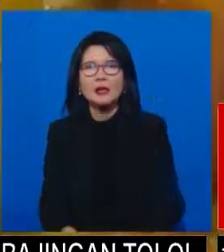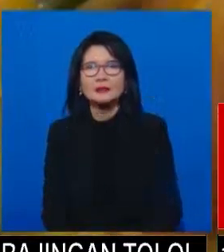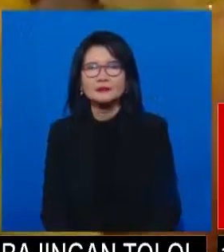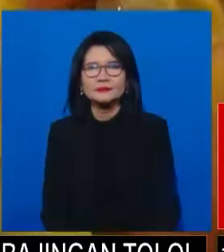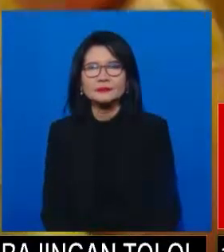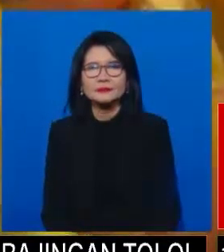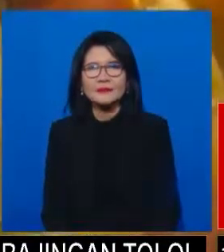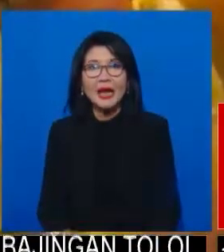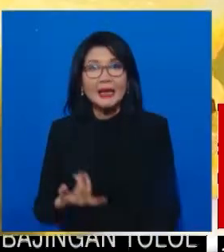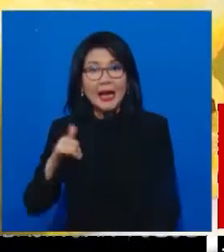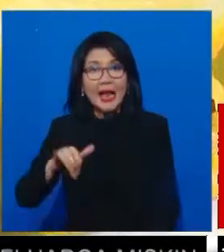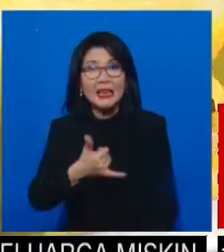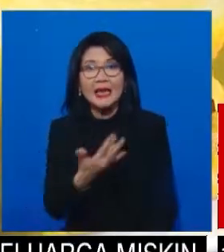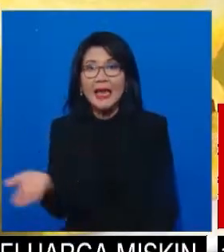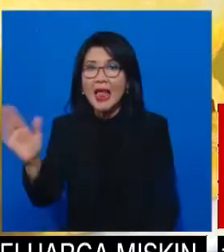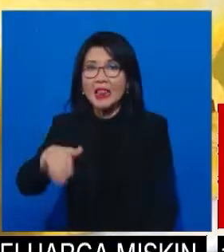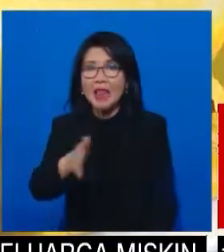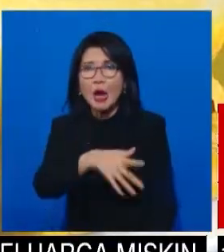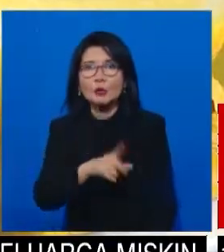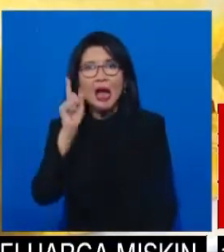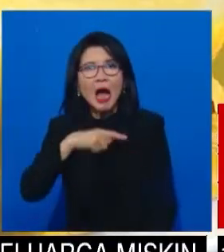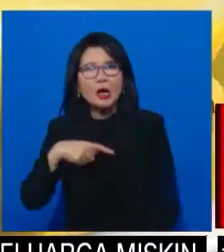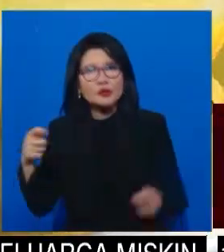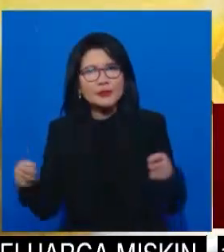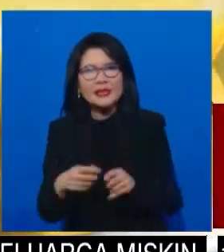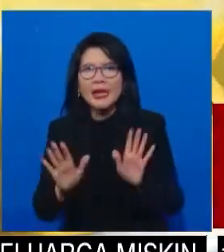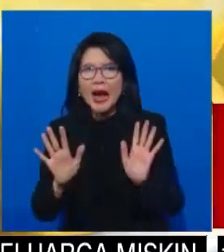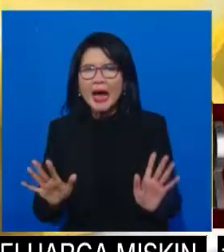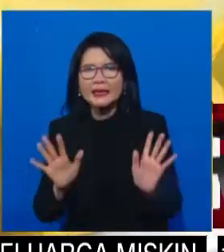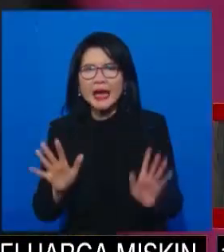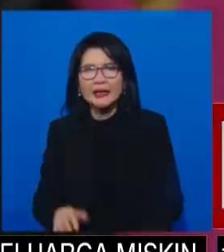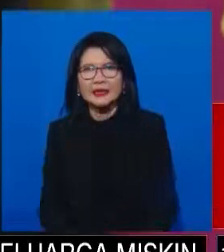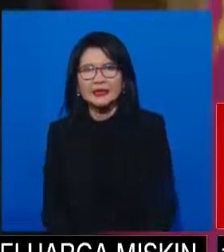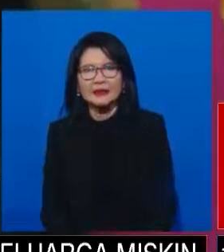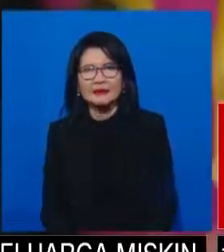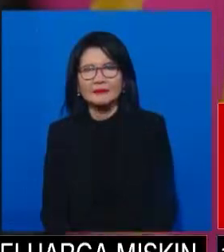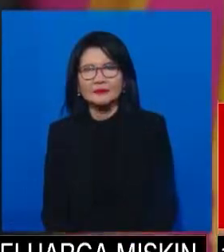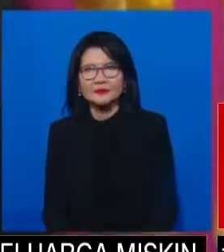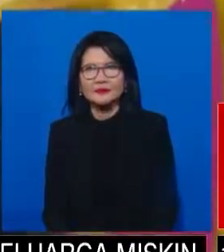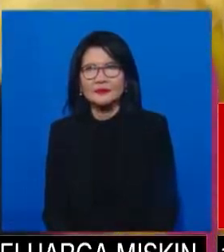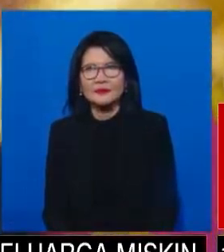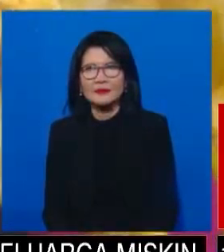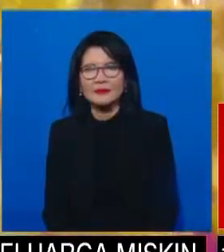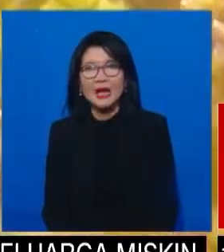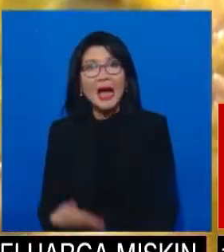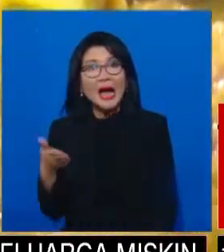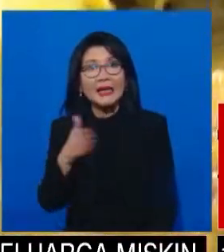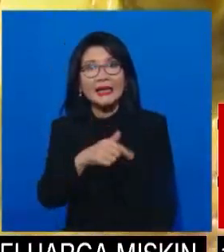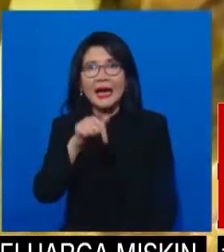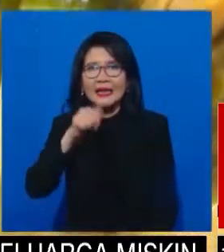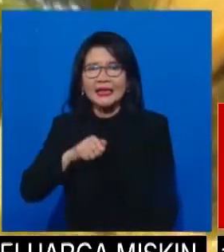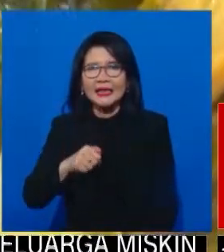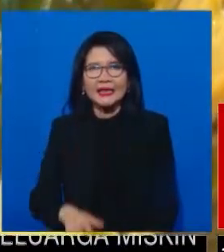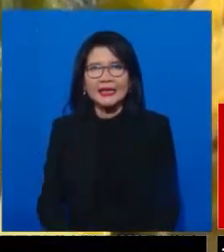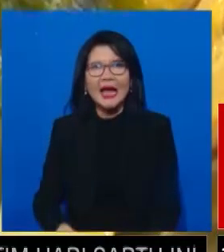Dikenal sebagai lele laut, ikan sembilang harus dimasak dengan hati-hati karena patilnya tajam. Meski begitu, ikan ini menjadi olahan